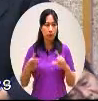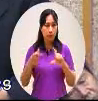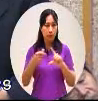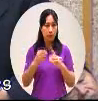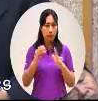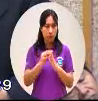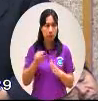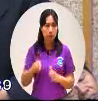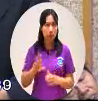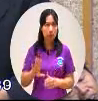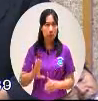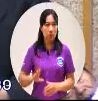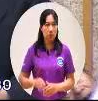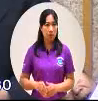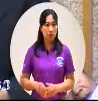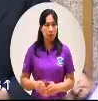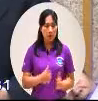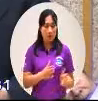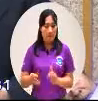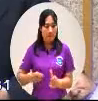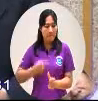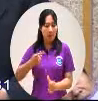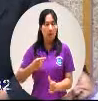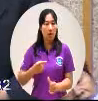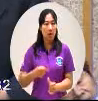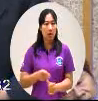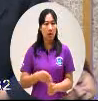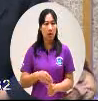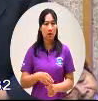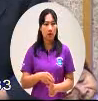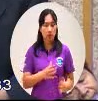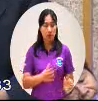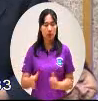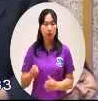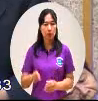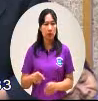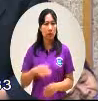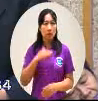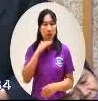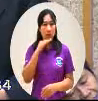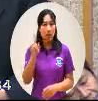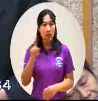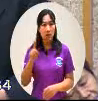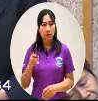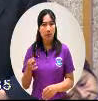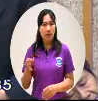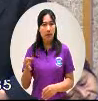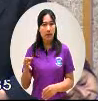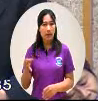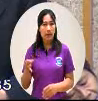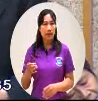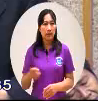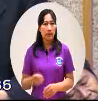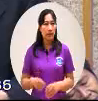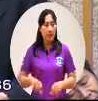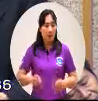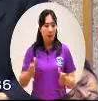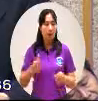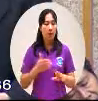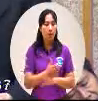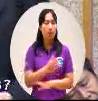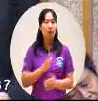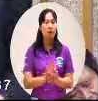它列为最优先来处理那现在等他们经位核定以后就可以办理那个疏浚工程 嗯